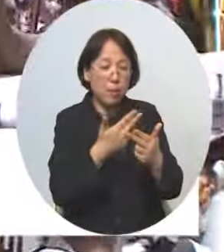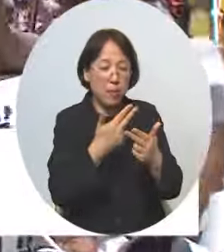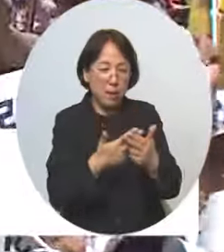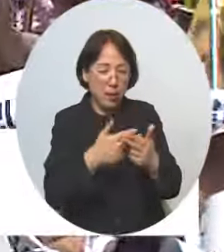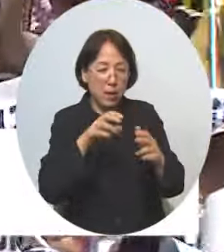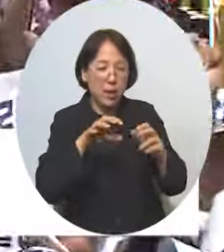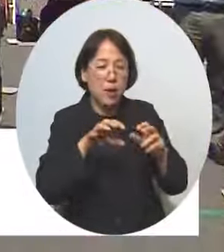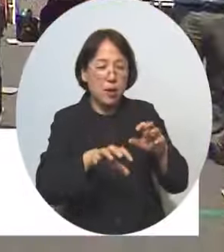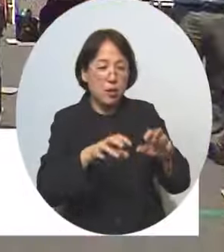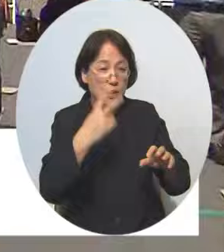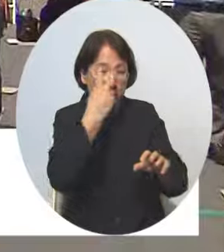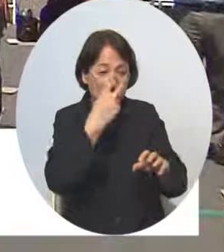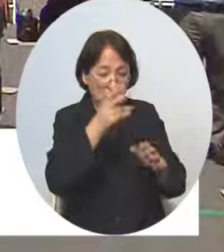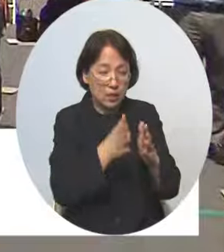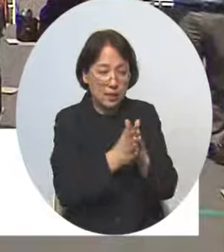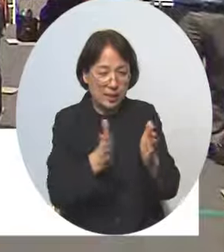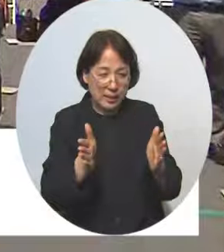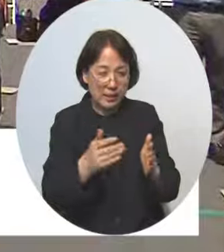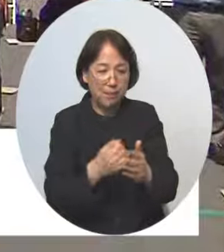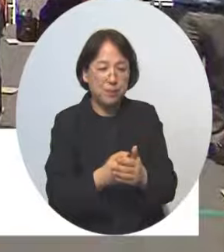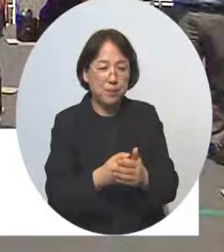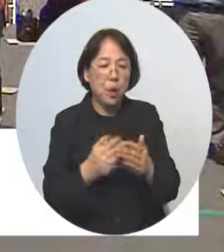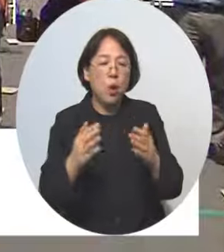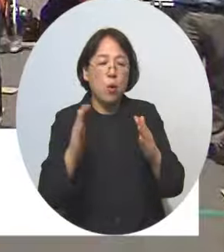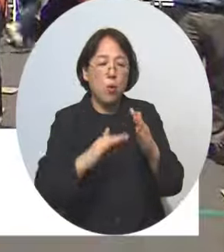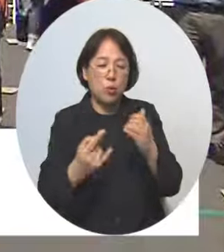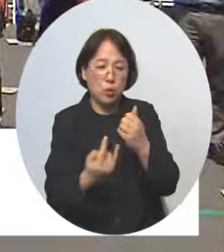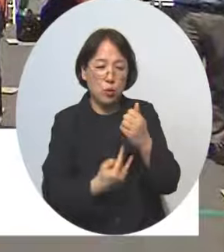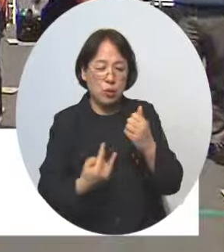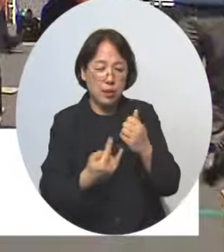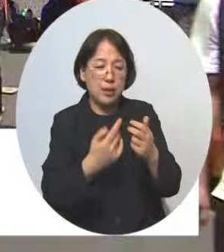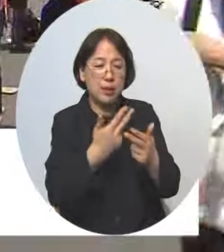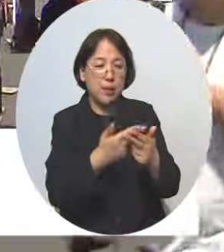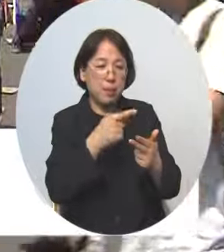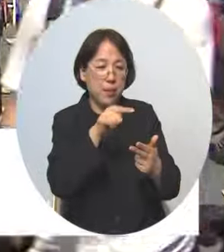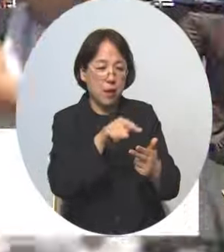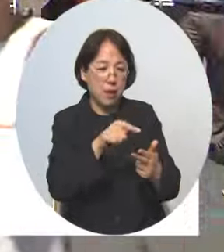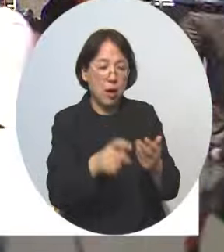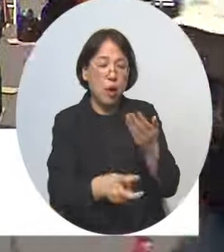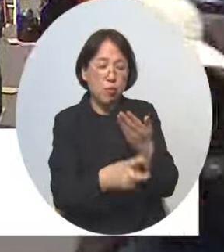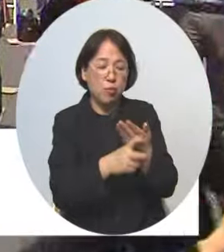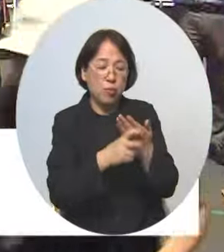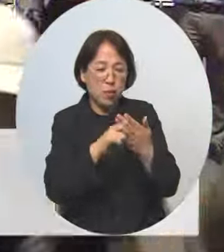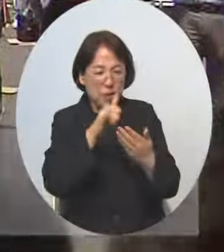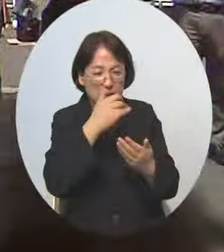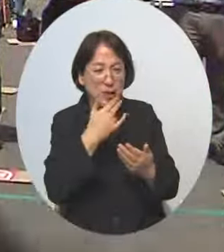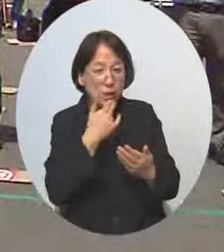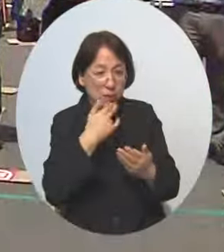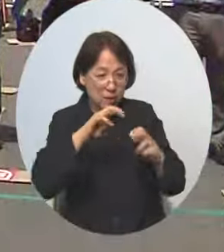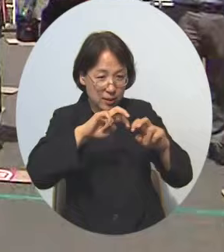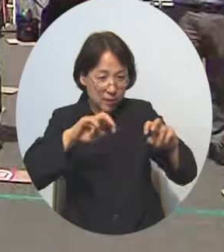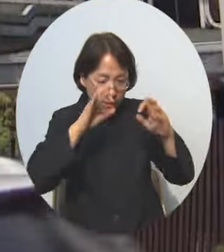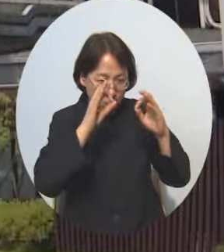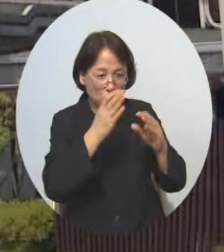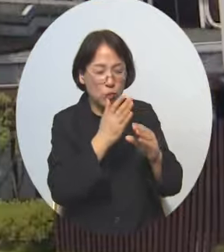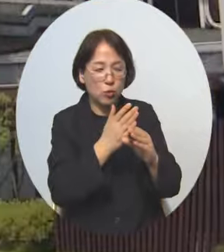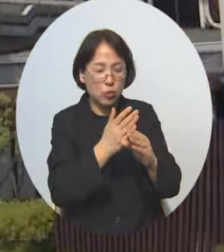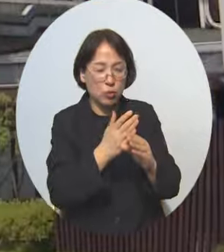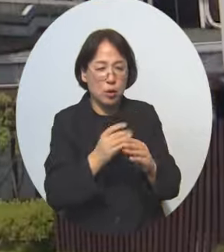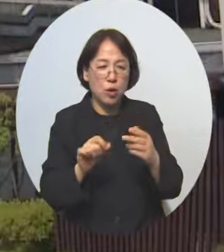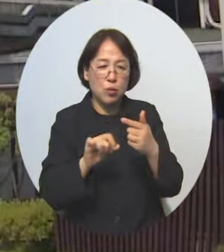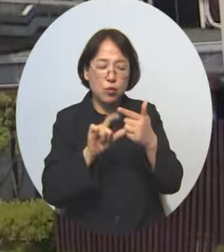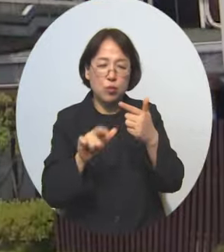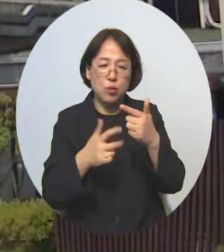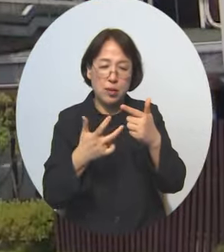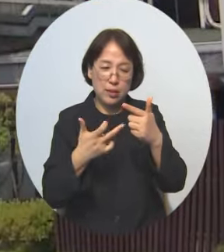공정위는 의협이 집단 휴진을 주도하며 개원의의 진료 행위를 부당하게 제한했는지 들여다보고 있습니다. 지난 17일